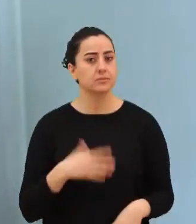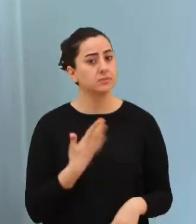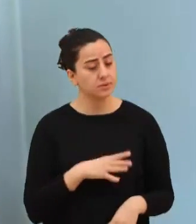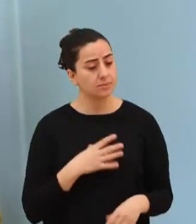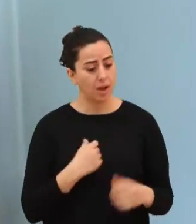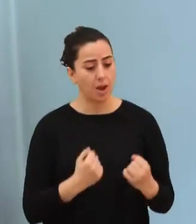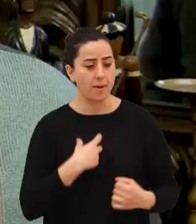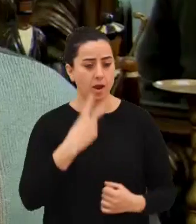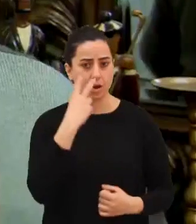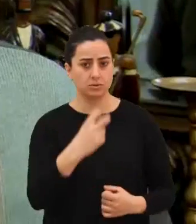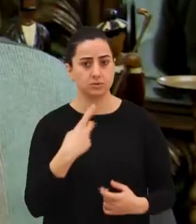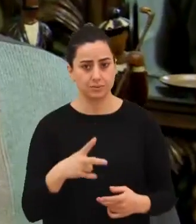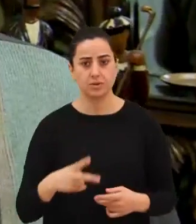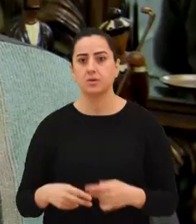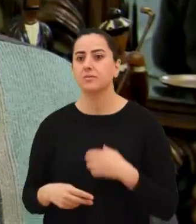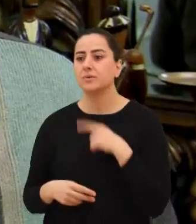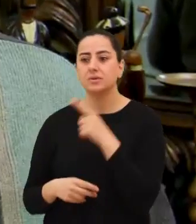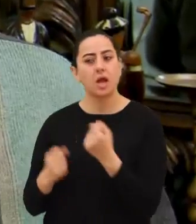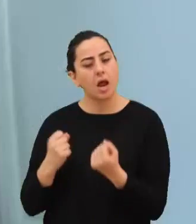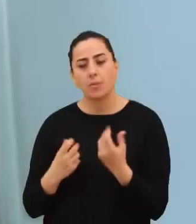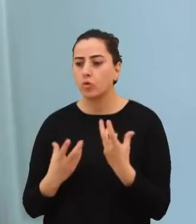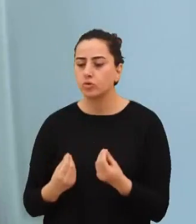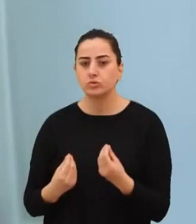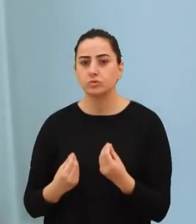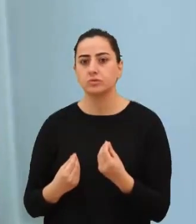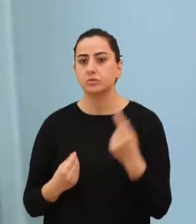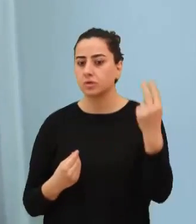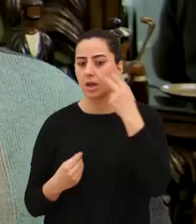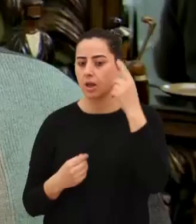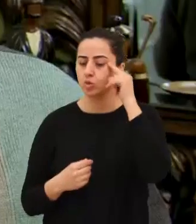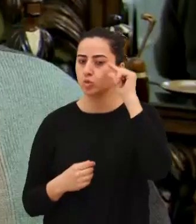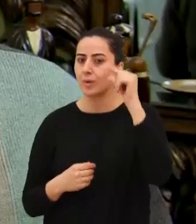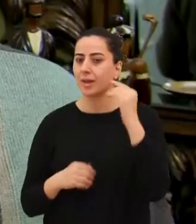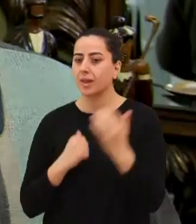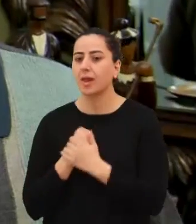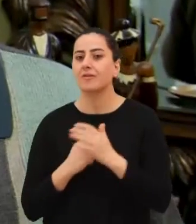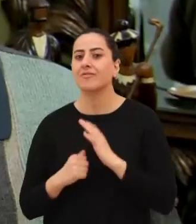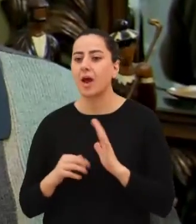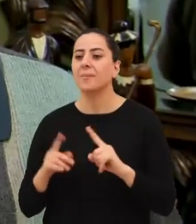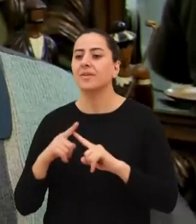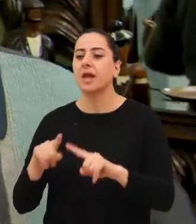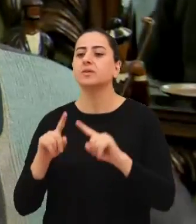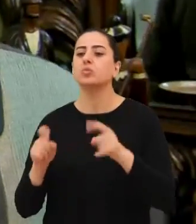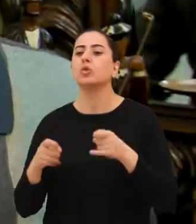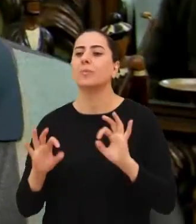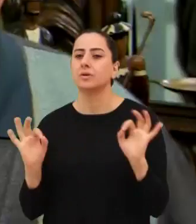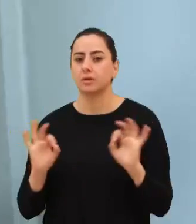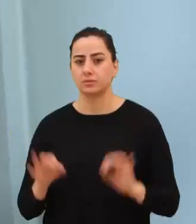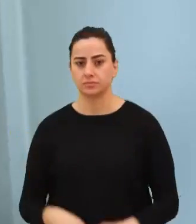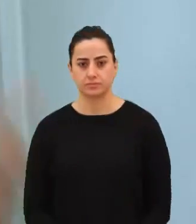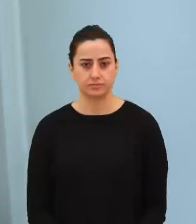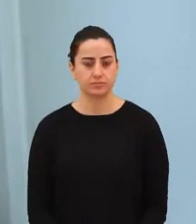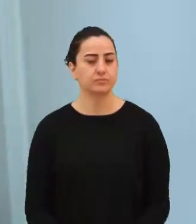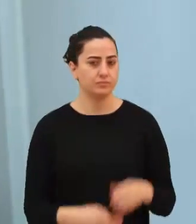İstiyorsan benim arabamı alabilirsin. Senin araba ikisi de olur. Polise şüphelenir, tanır biliyor musun? Ama taksiyle kimse şüphelenmez